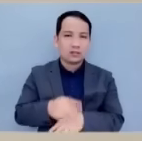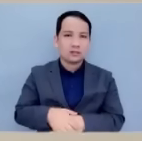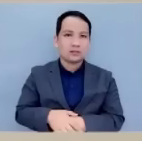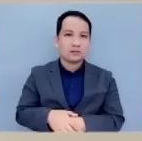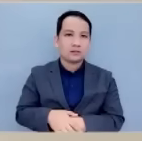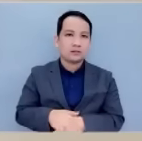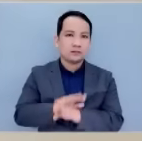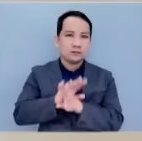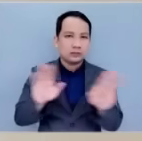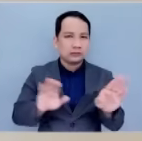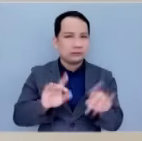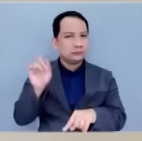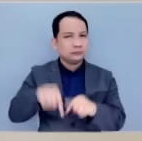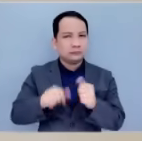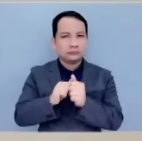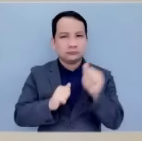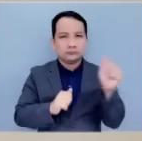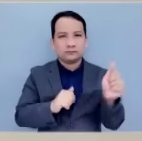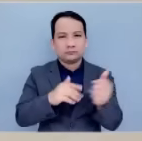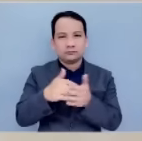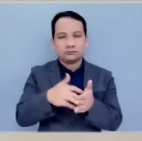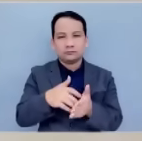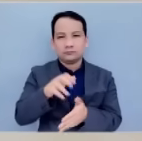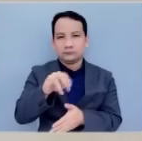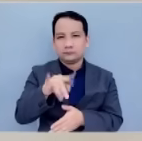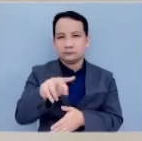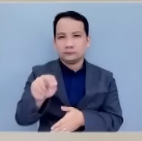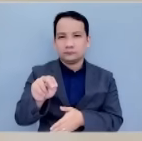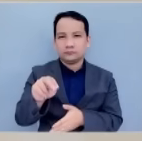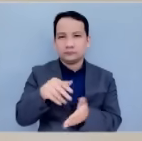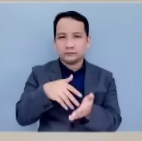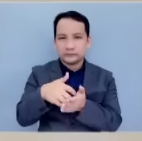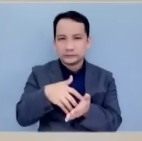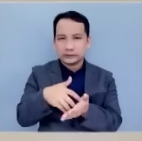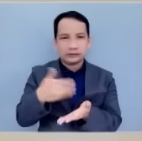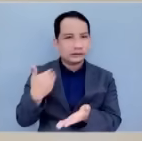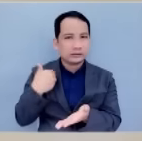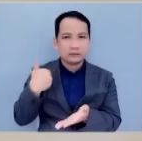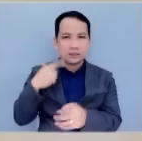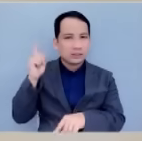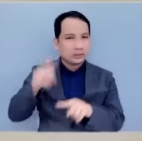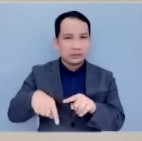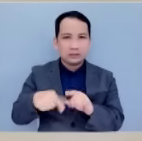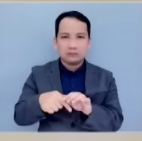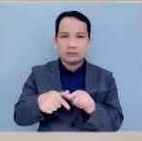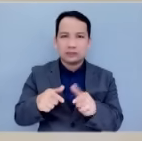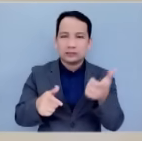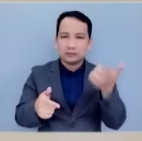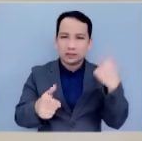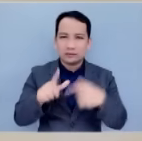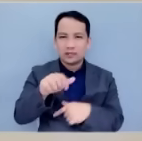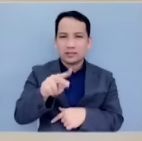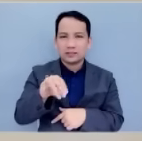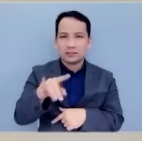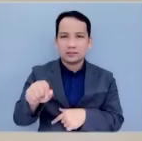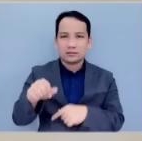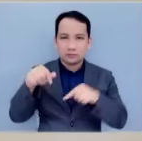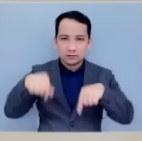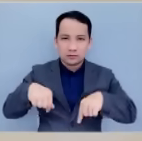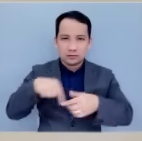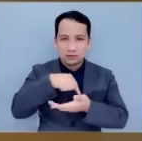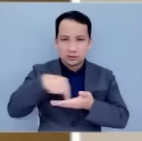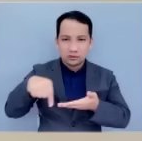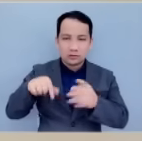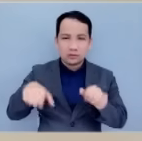kasi magwi-weekend pa nga lang yung El Nino, so hindi pa tayo matagal pa bago mag-La Nina kasi nandito pa tayo sa weakening stage ng El